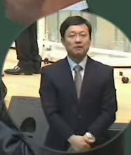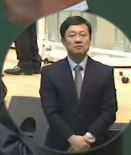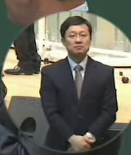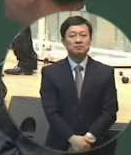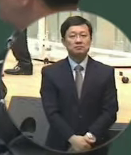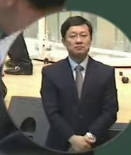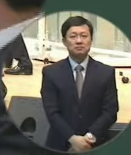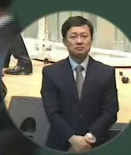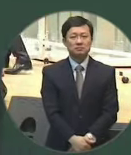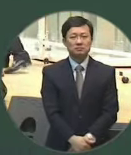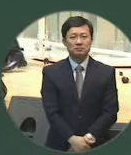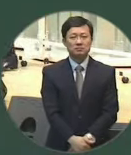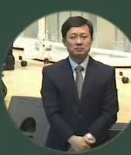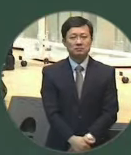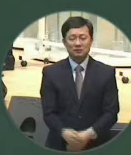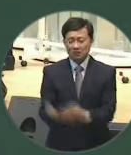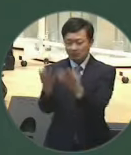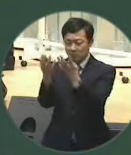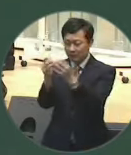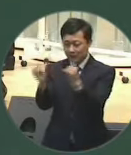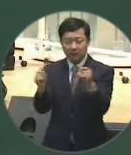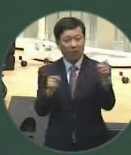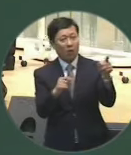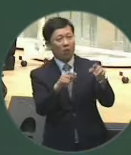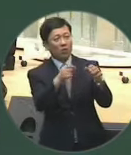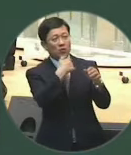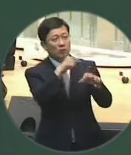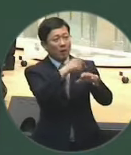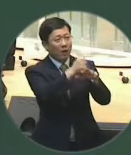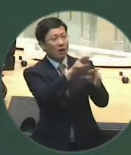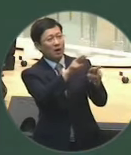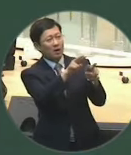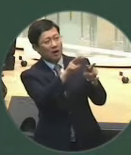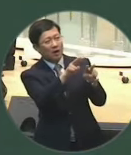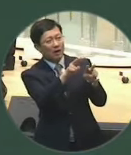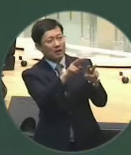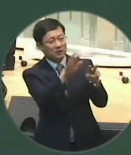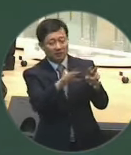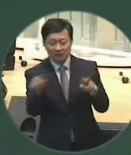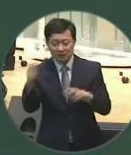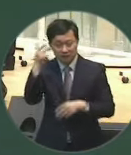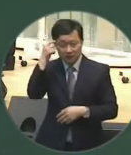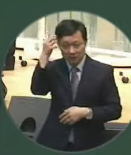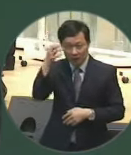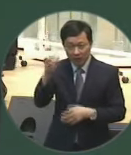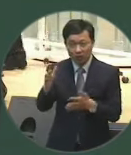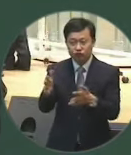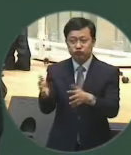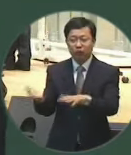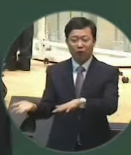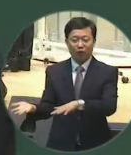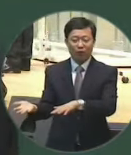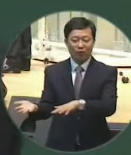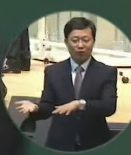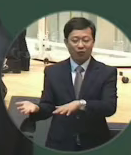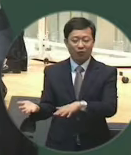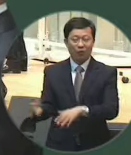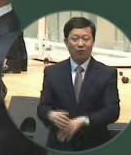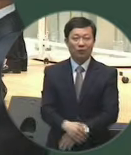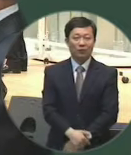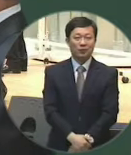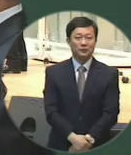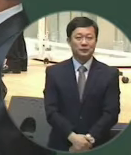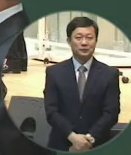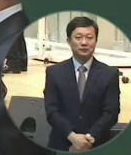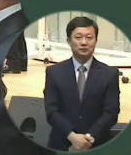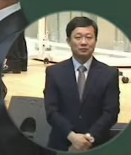Caesar. 많은 사람들은 이거 쳐다보면 감동을 받는데 영은 죽어요. Many people will look at this place and be really moved because it's such a great place,